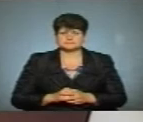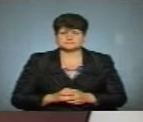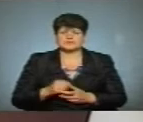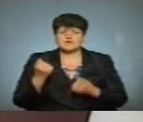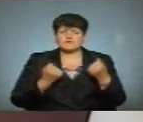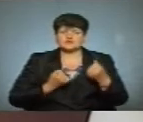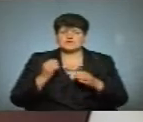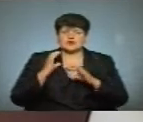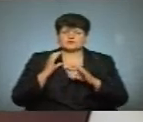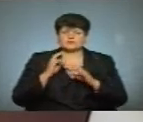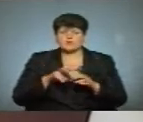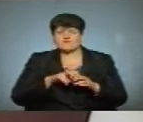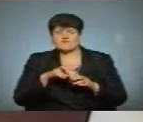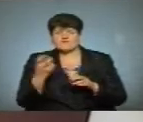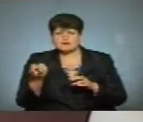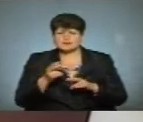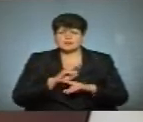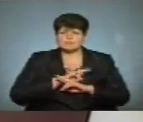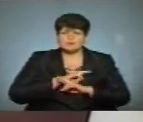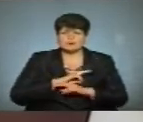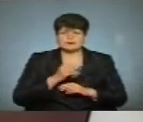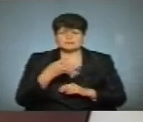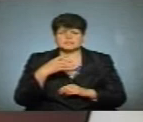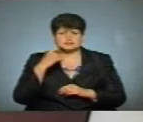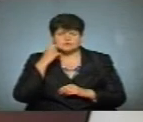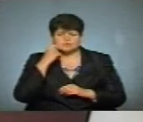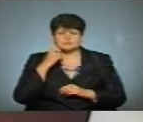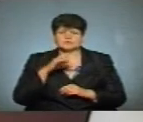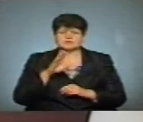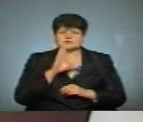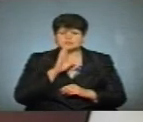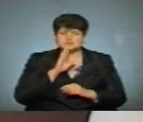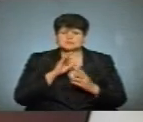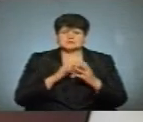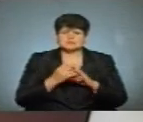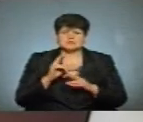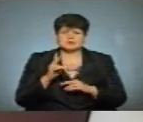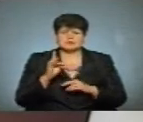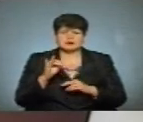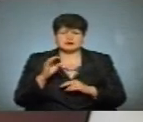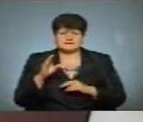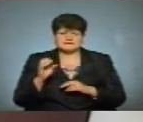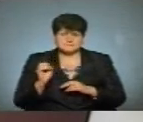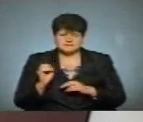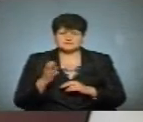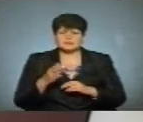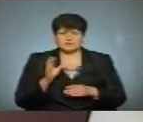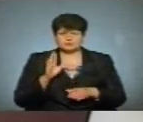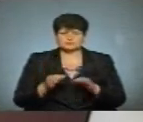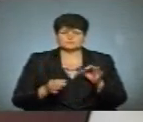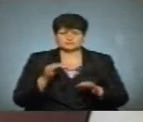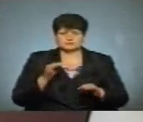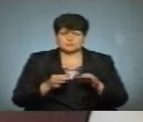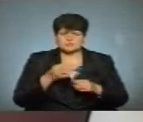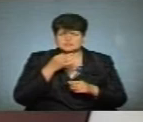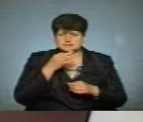Водія автобуса, з якого випала та померла 15-річна Наталія Цар з села Криве Скалицької громади, судитимуть. Про це сьогодні повідомила